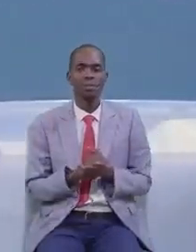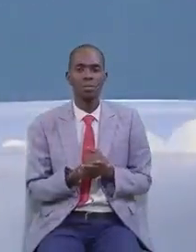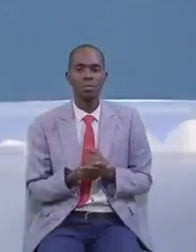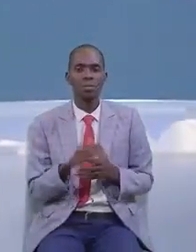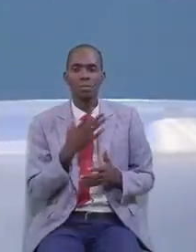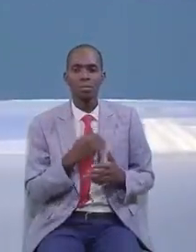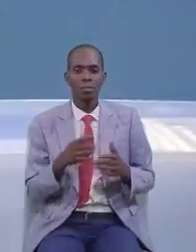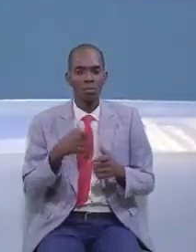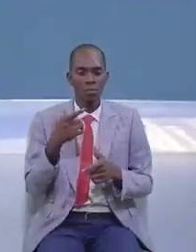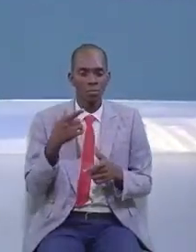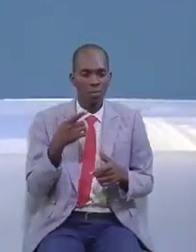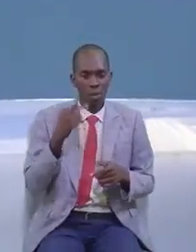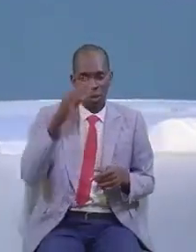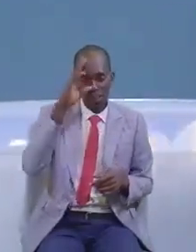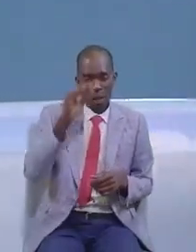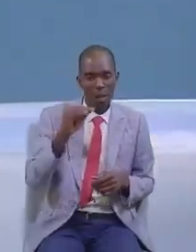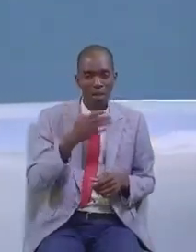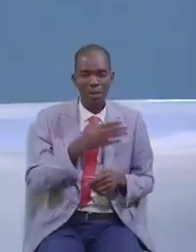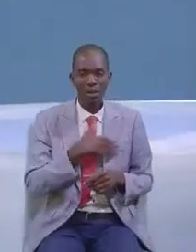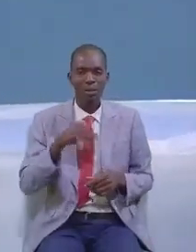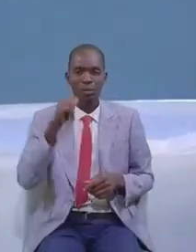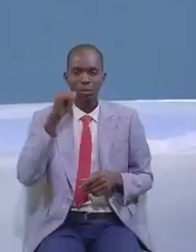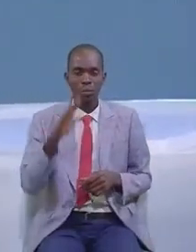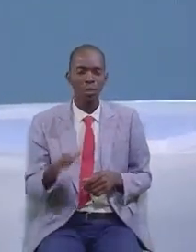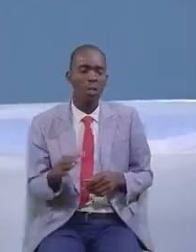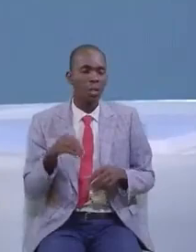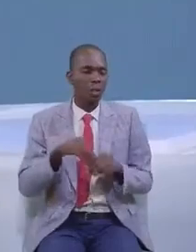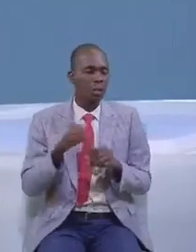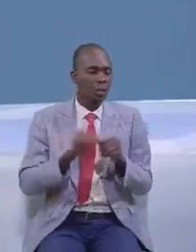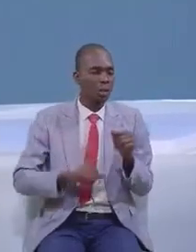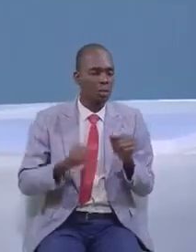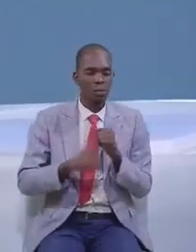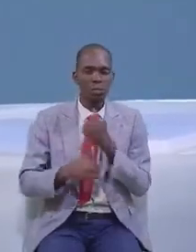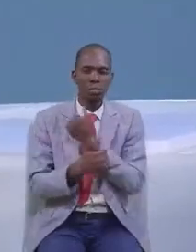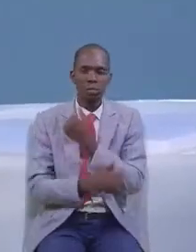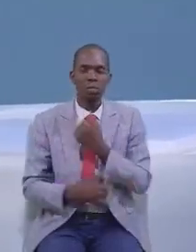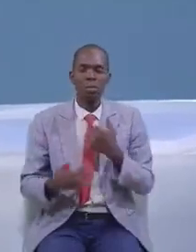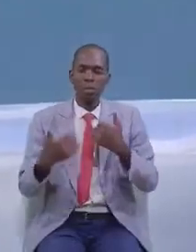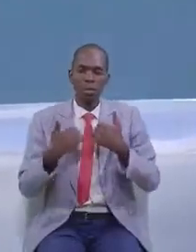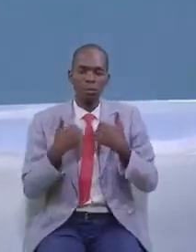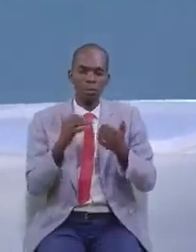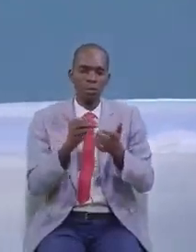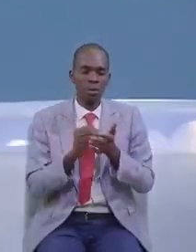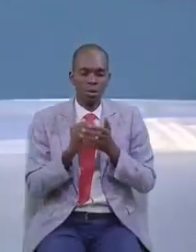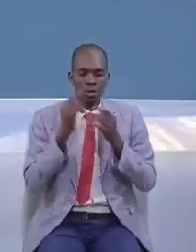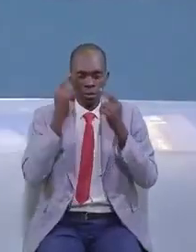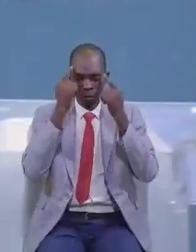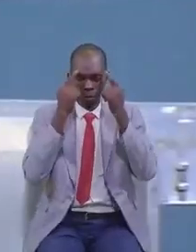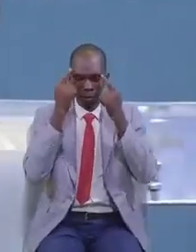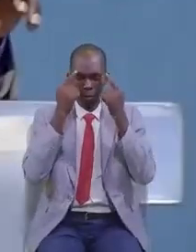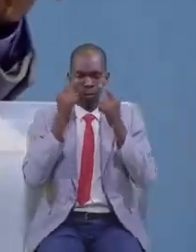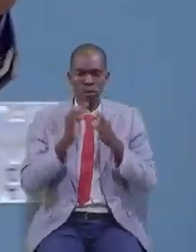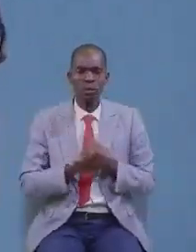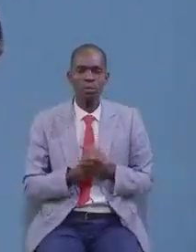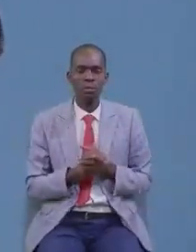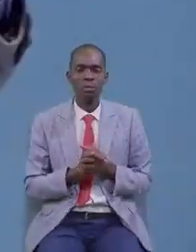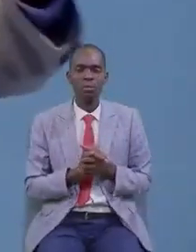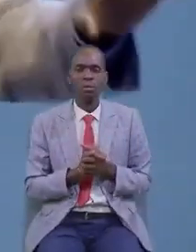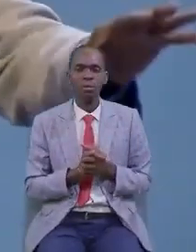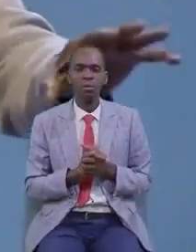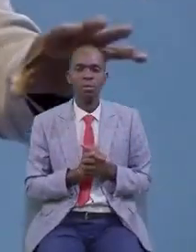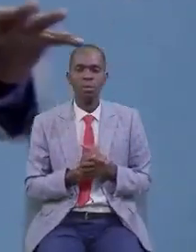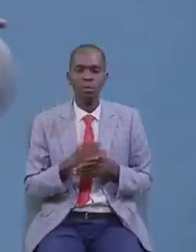men and the women in every country, they have their thoughts. ప్రతి దేశములో స్త్రీలకు గాని పురుషులకు గాని వారి యోచనలు వారికి ఉంటాయి.